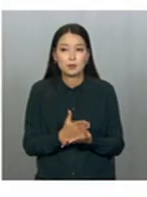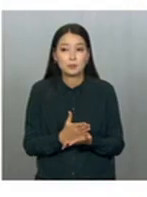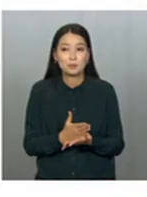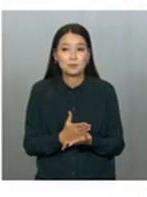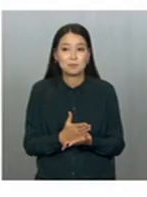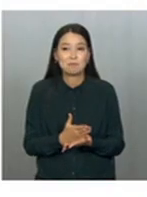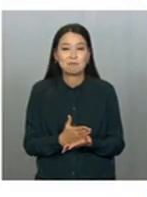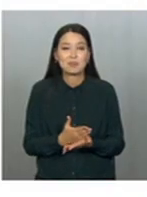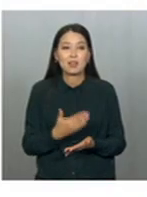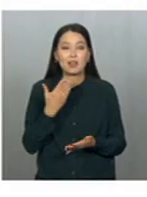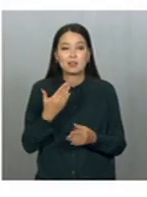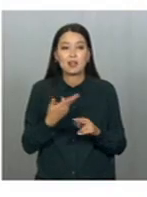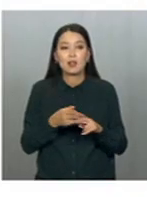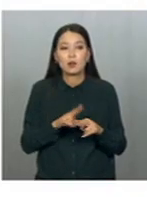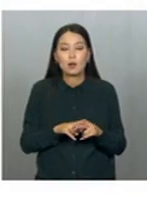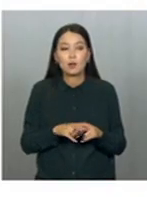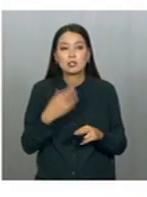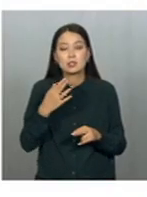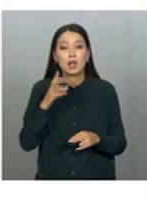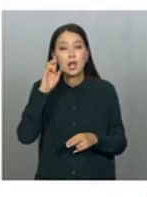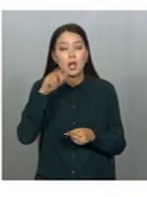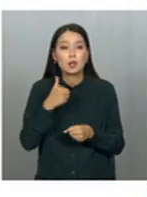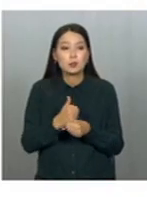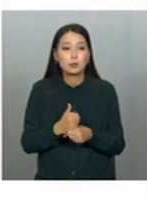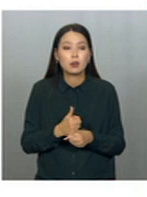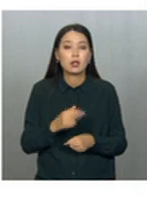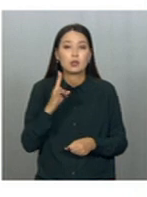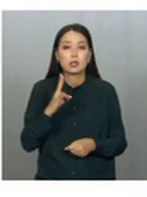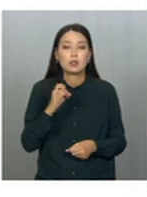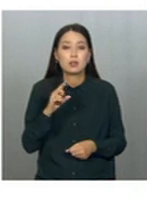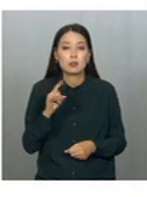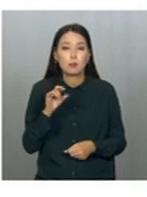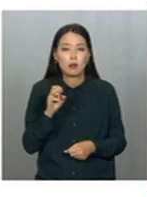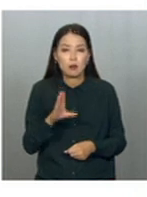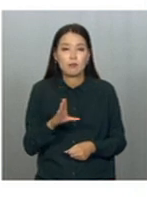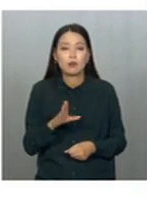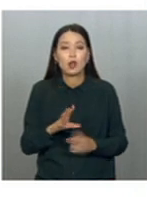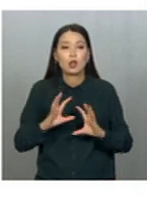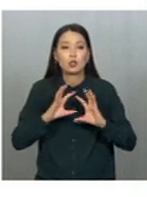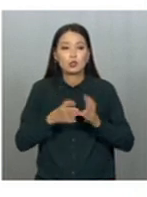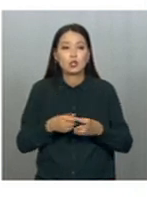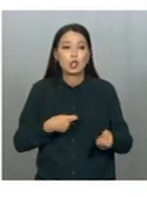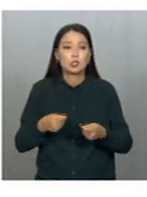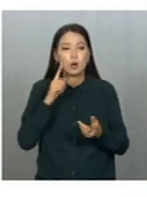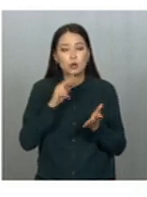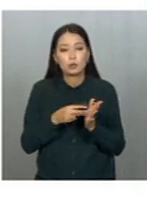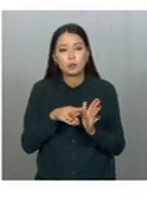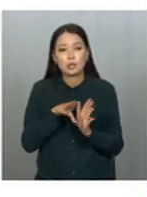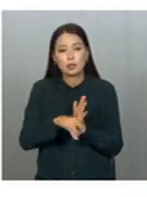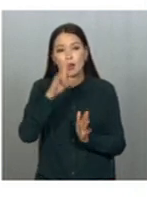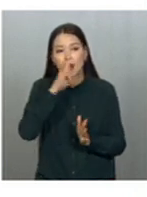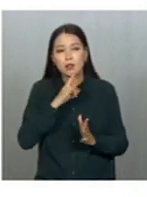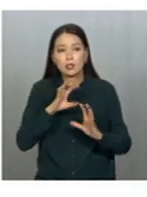Дәл осы бір мәртебелі ұйымға мүше болуымызға байланысты елбасы Нұрсұлтан Әбішұлы Назарбаев дүниежүзілік сауда ұйымына кіру Қазақстанның